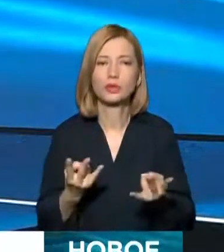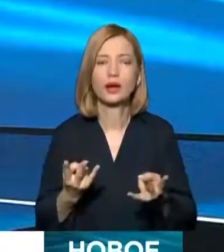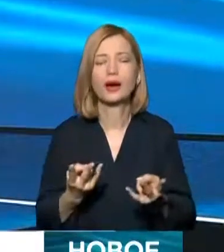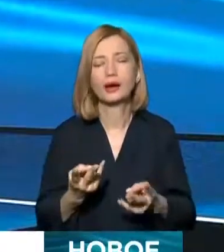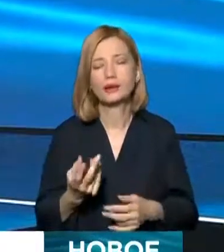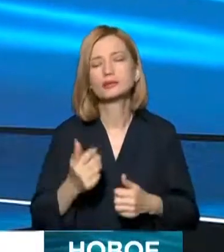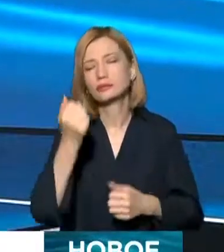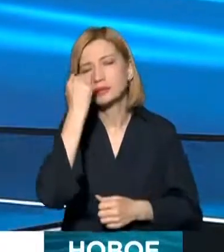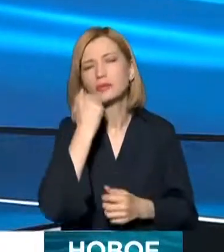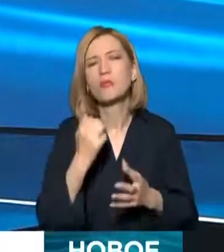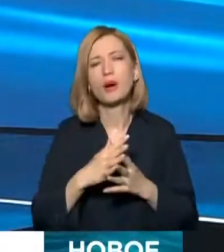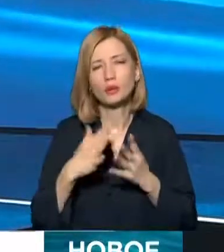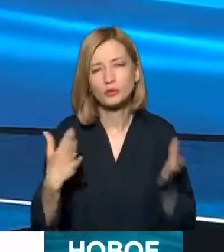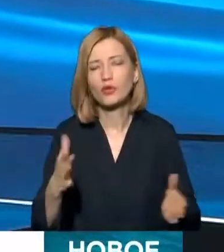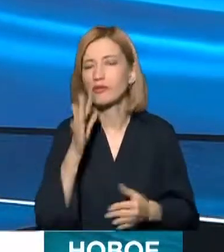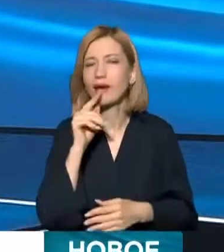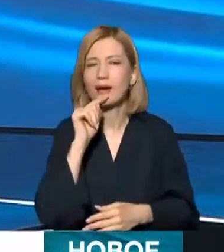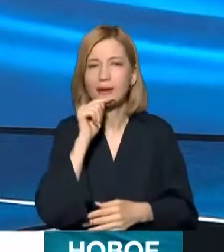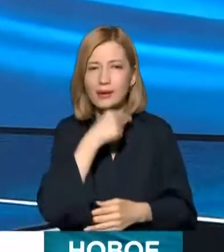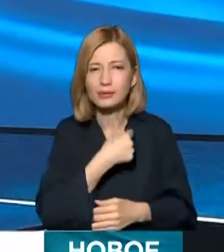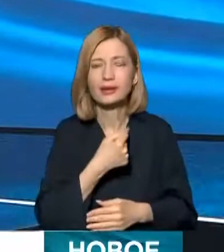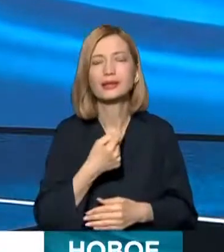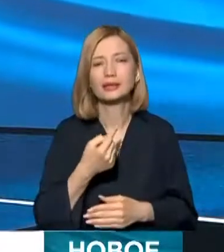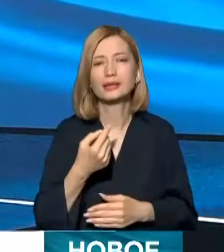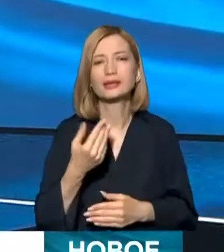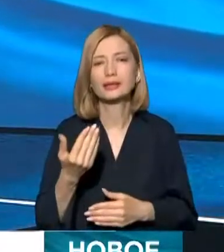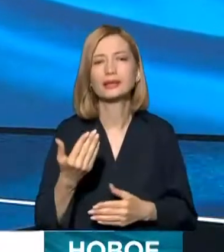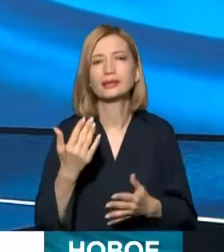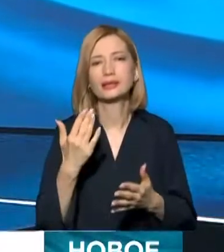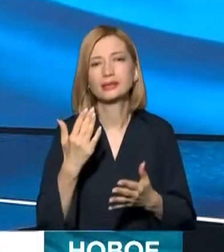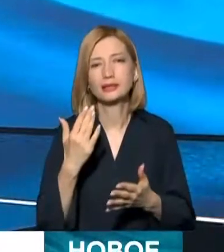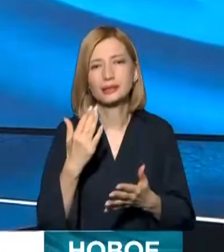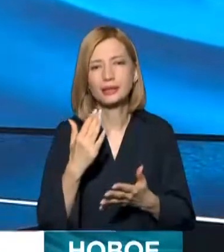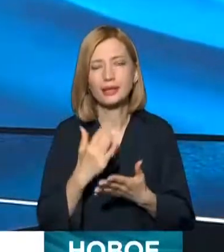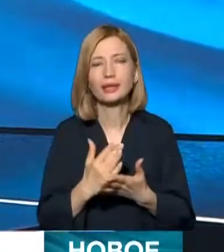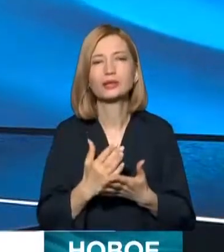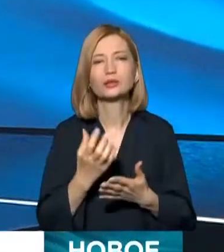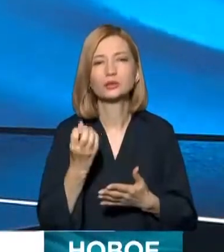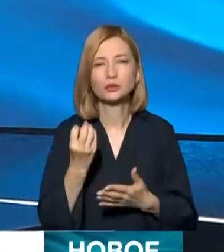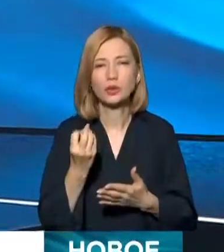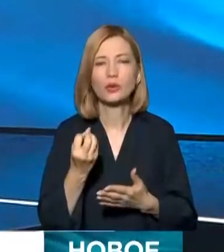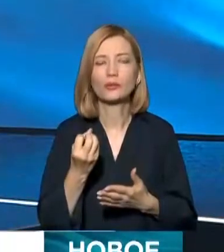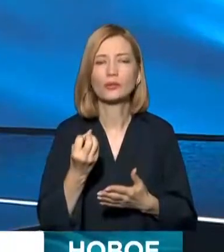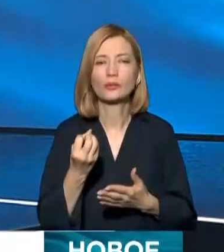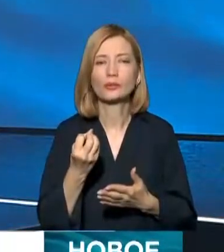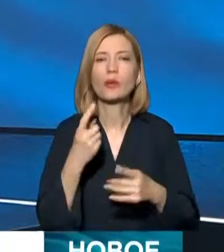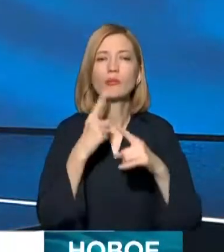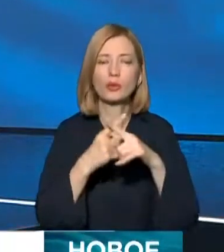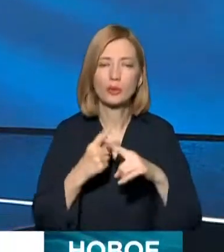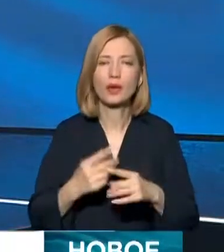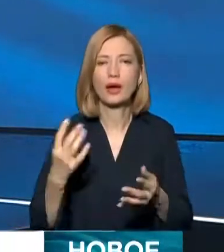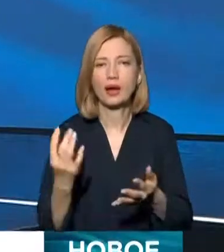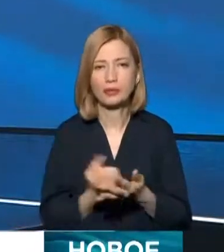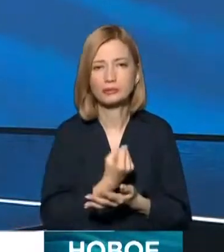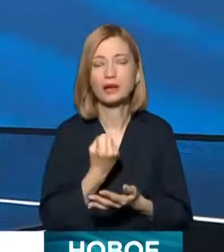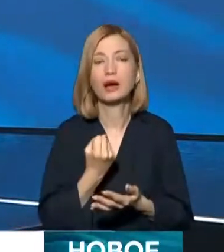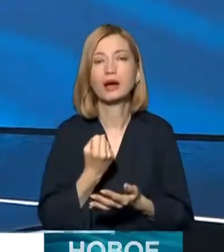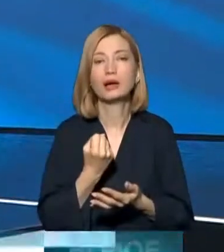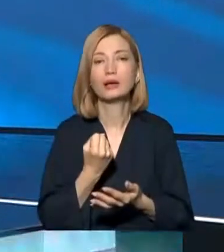сожалению, у нас очень мало времени, мы уже заканчиваем. Да, есть и в этом деле у нас есть плюсы определенные, конечно